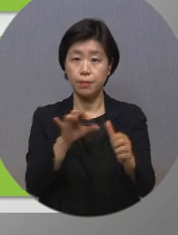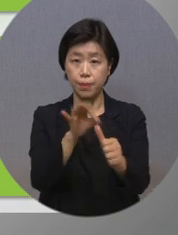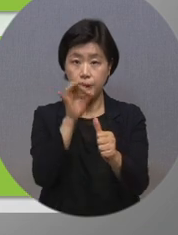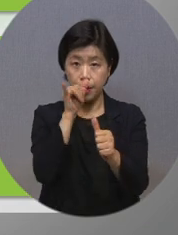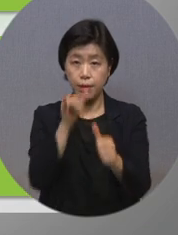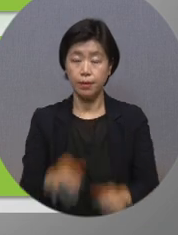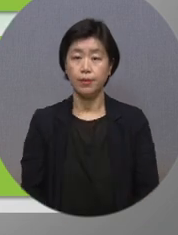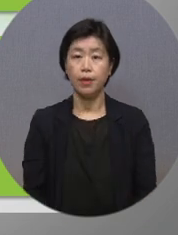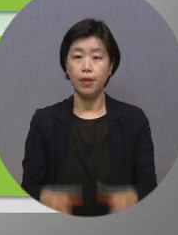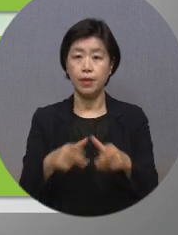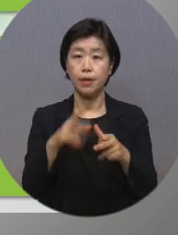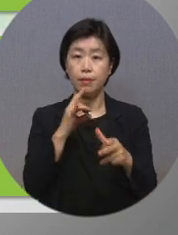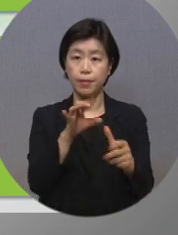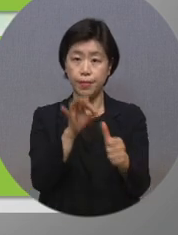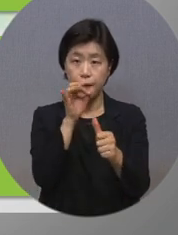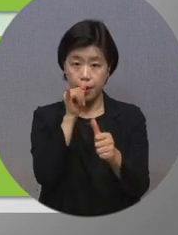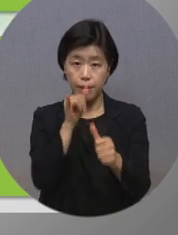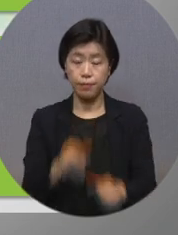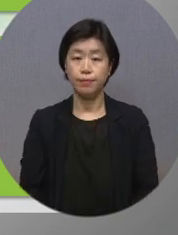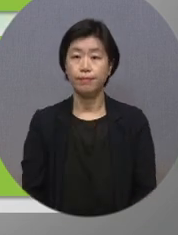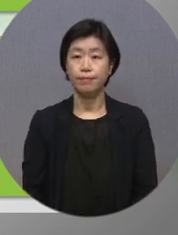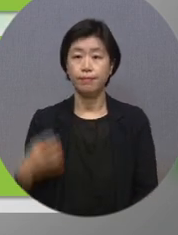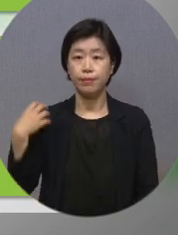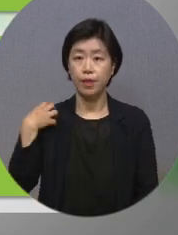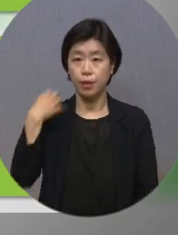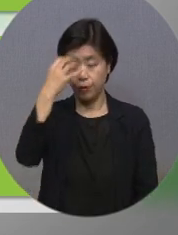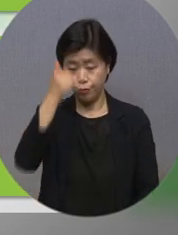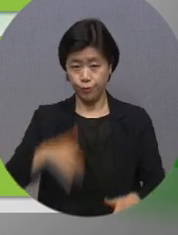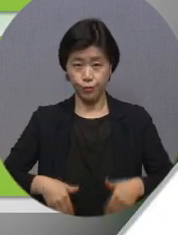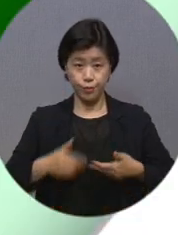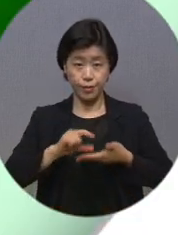장애인만 채용하며 담당지사는 충남지사입니다.